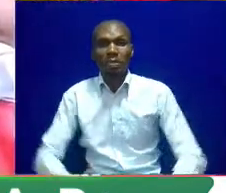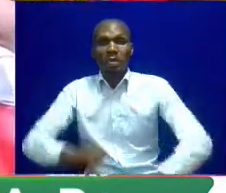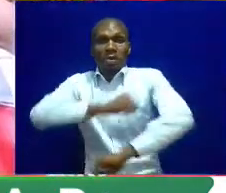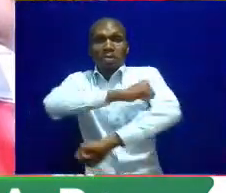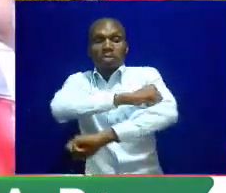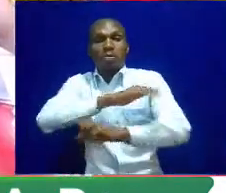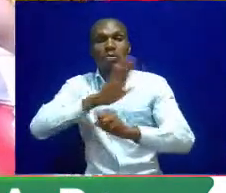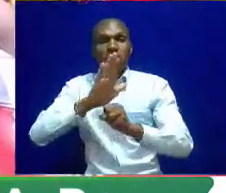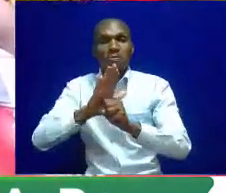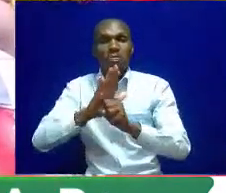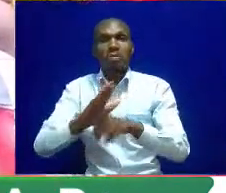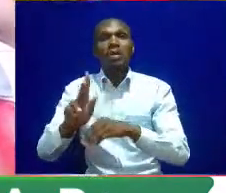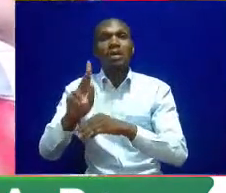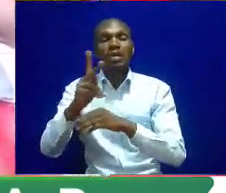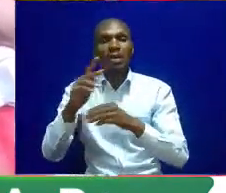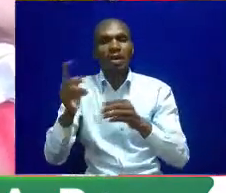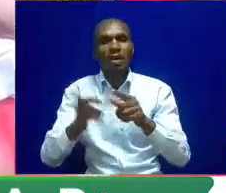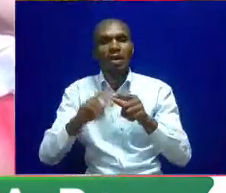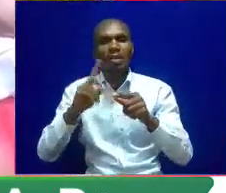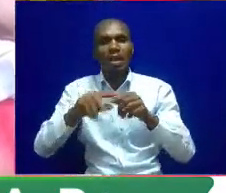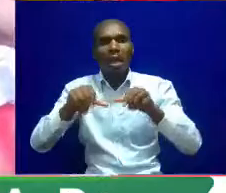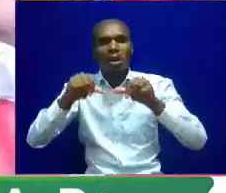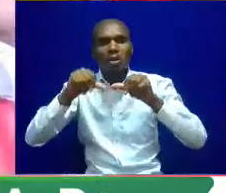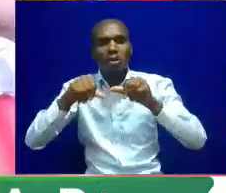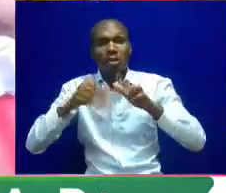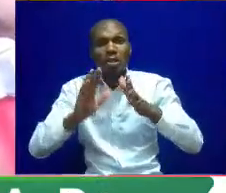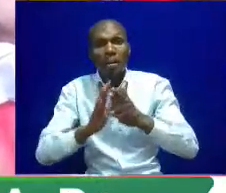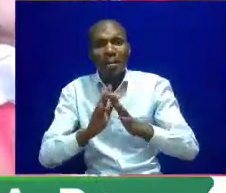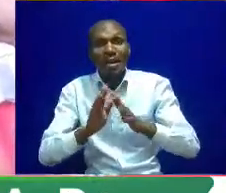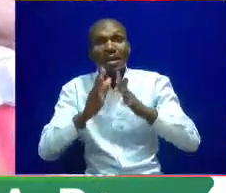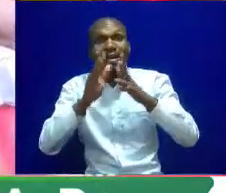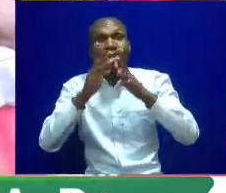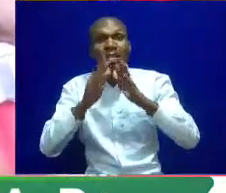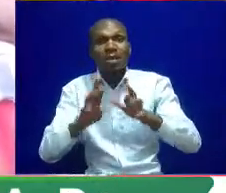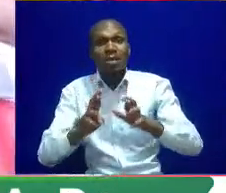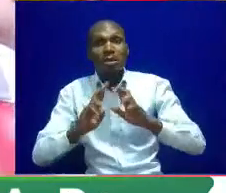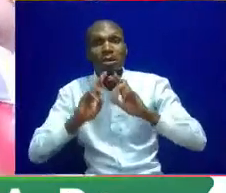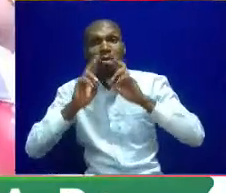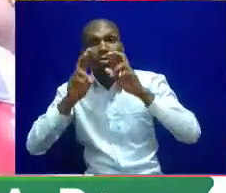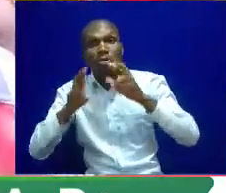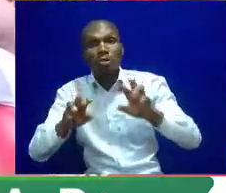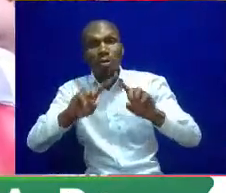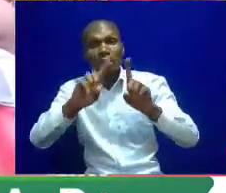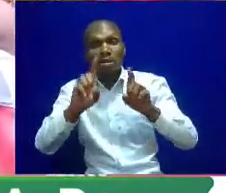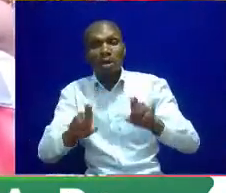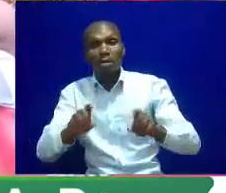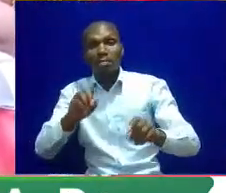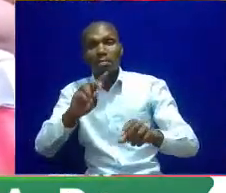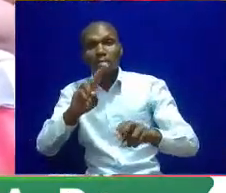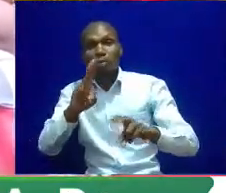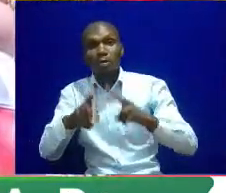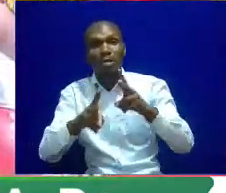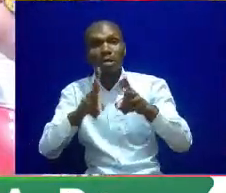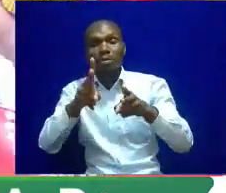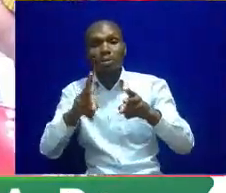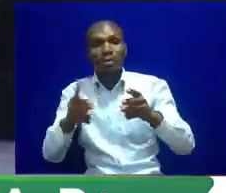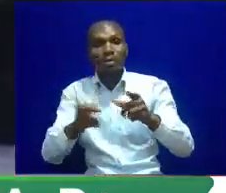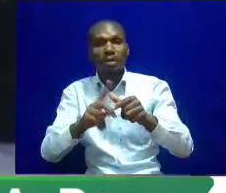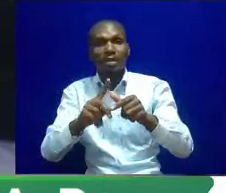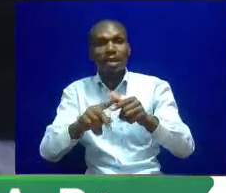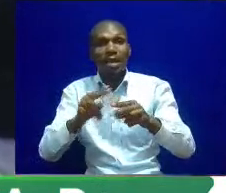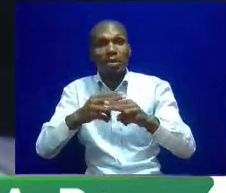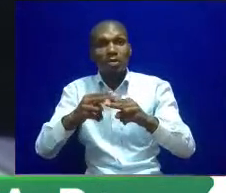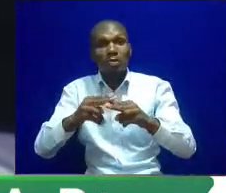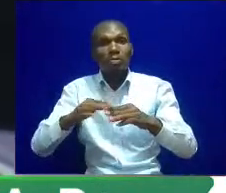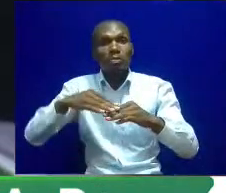chinyenge imeyense ya Kenya ni go chigendrete go chengera amachibu ya matemwa yo mwaka bwe chiribubere na merongebere nebere aya soka